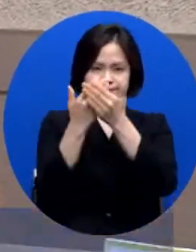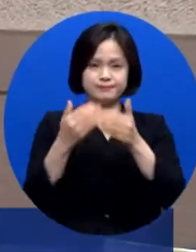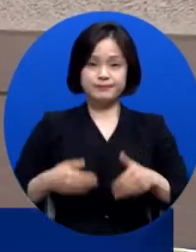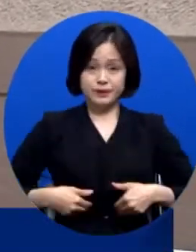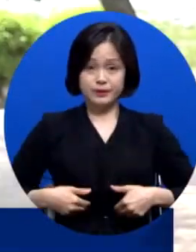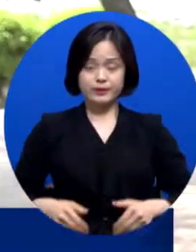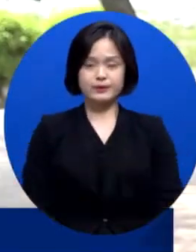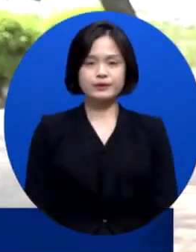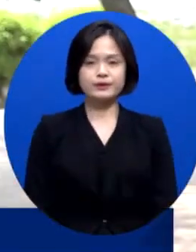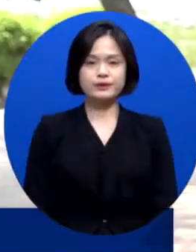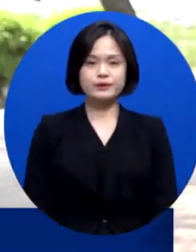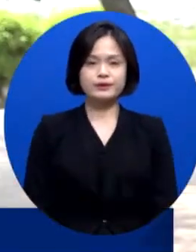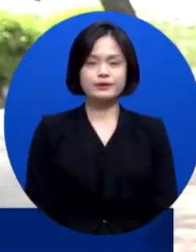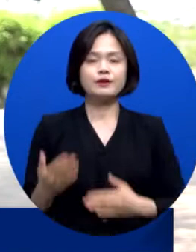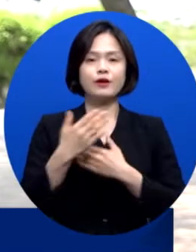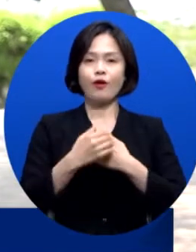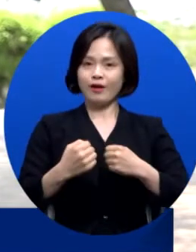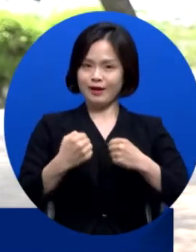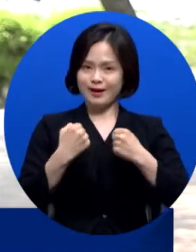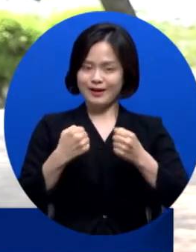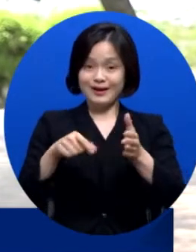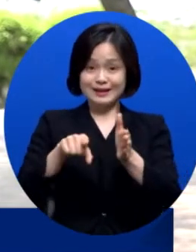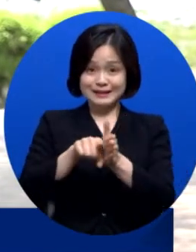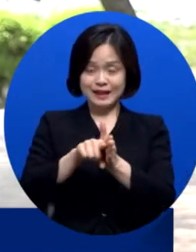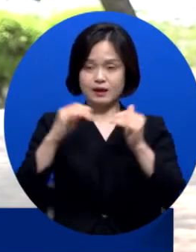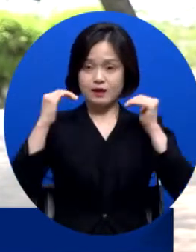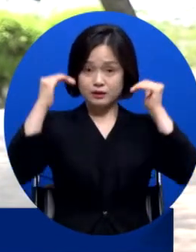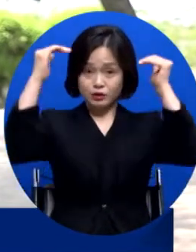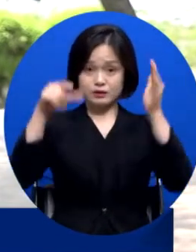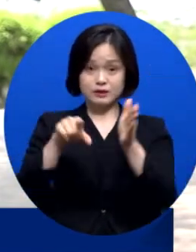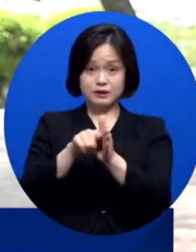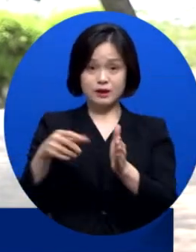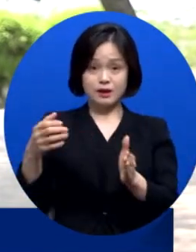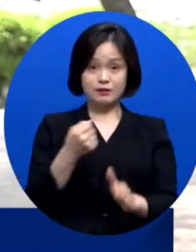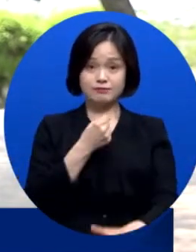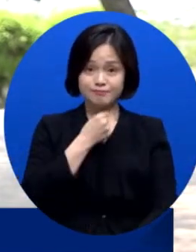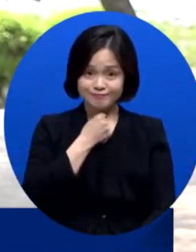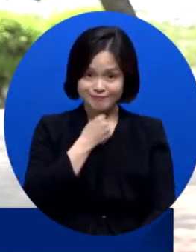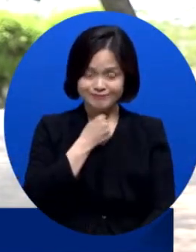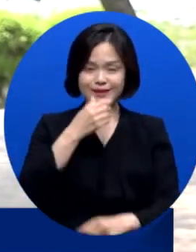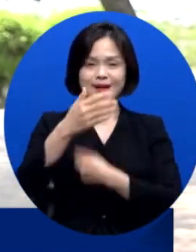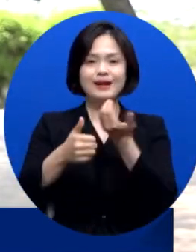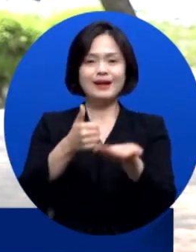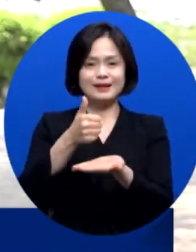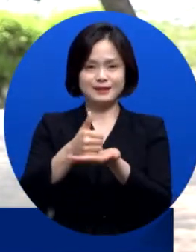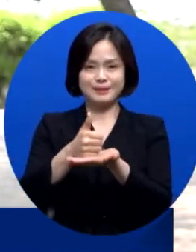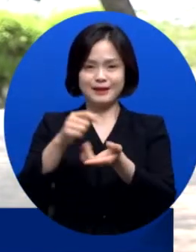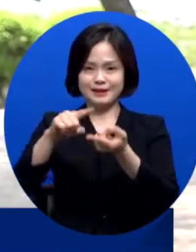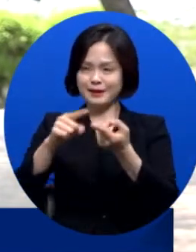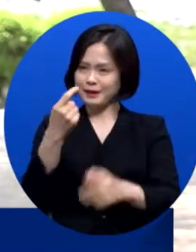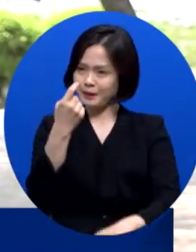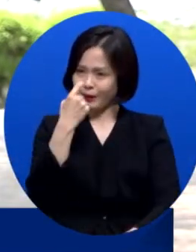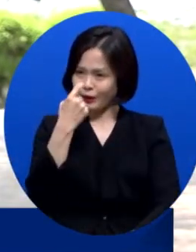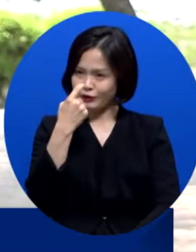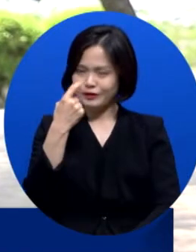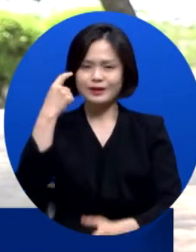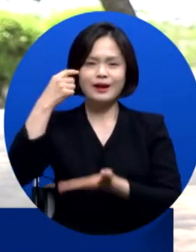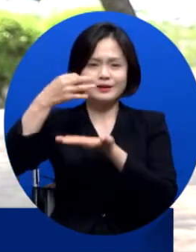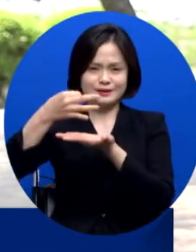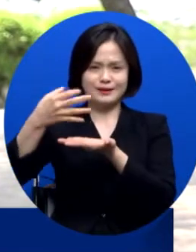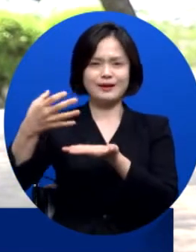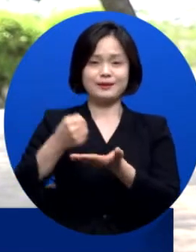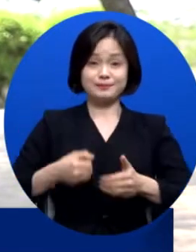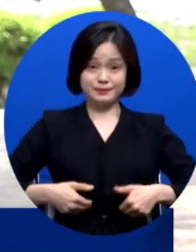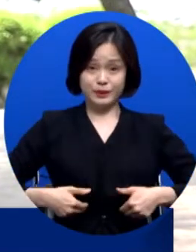건강하고 성숙한 이제 신앙이 되기 위해서는 하나님을 알아가고 사랑하는 그런 가치관, 나의 주인뿐만 아니라